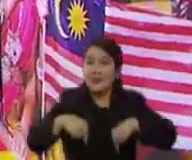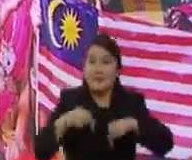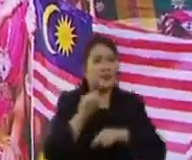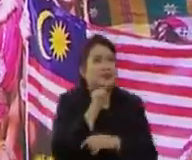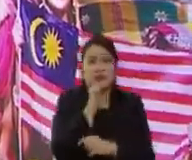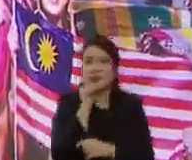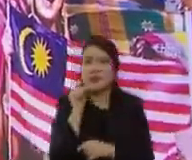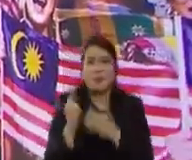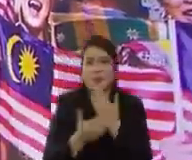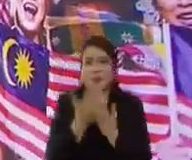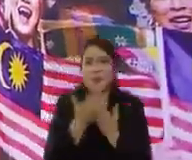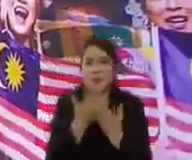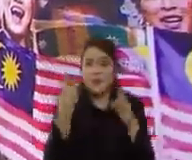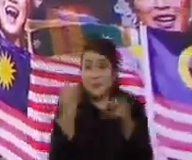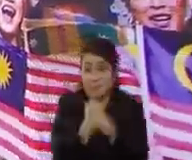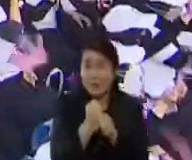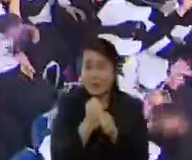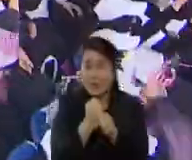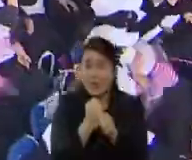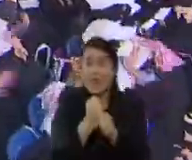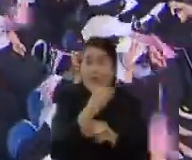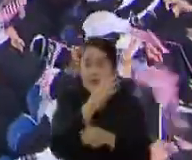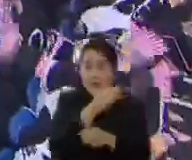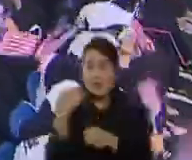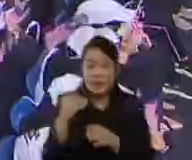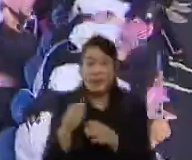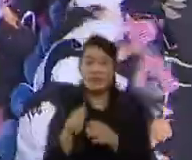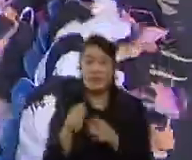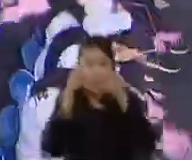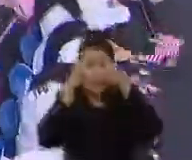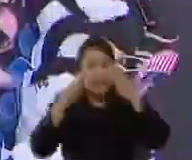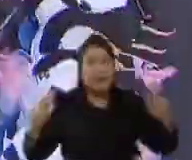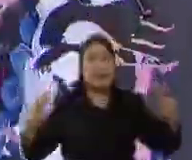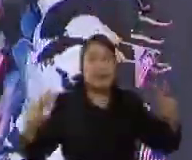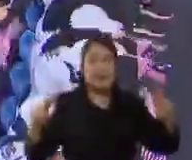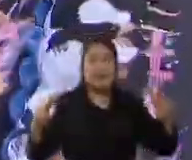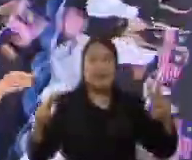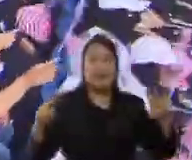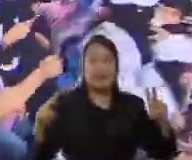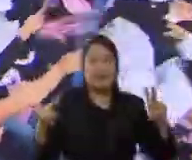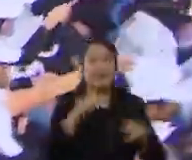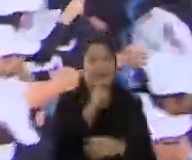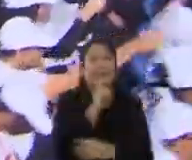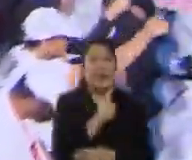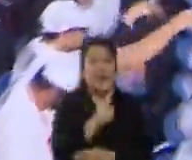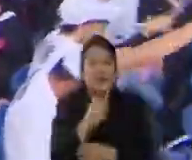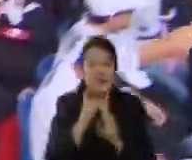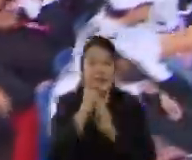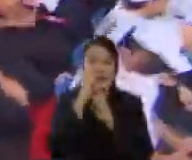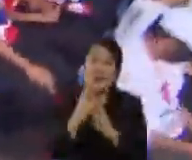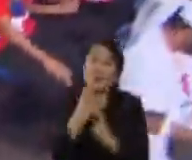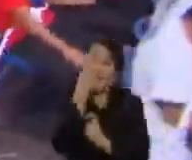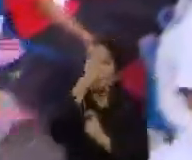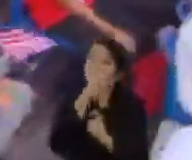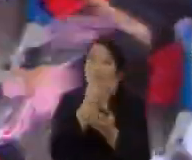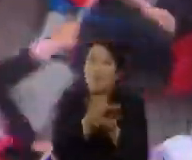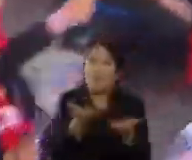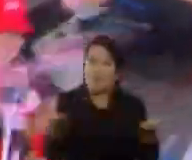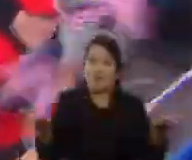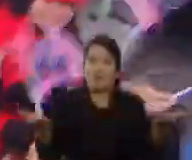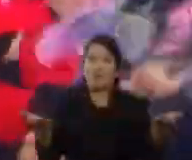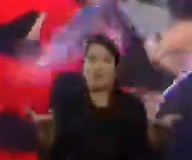bukan mudah diperolehi. Kelangsungan keamanan dan kemakmuran ini merupakan hadiah buat anak